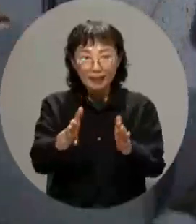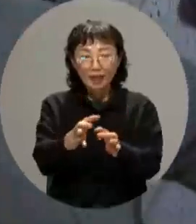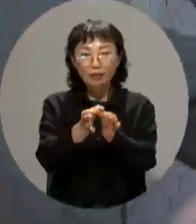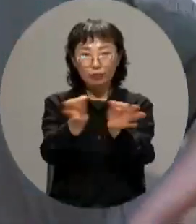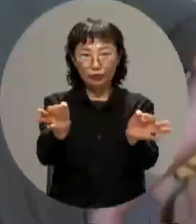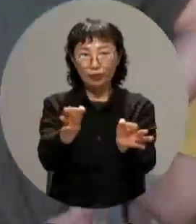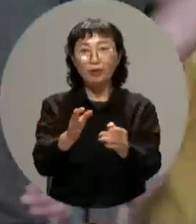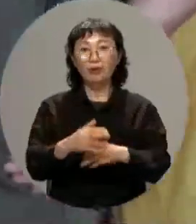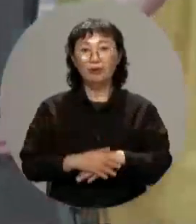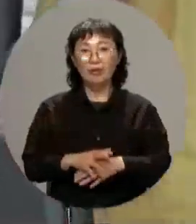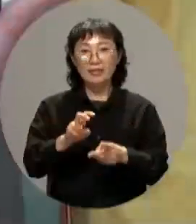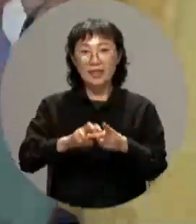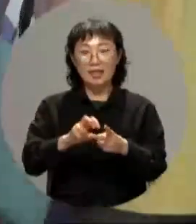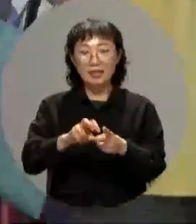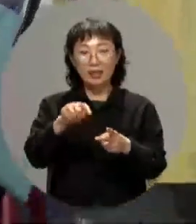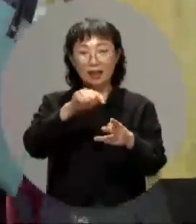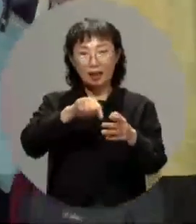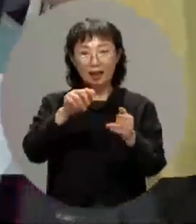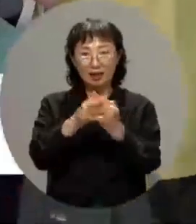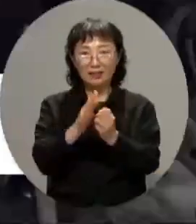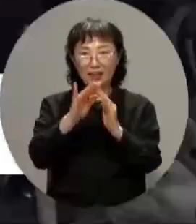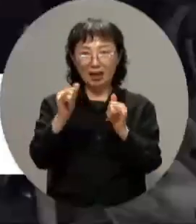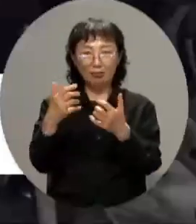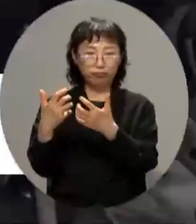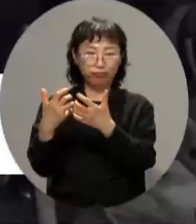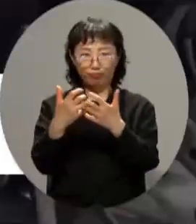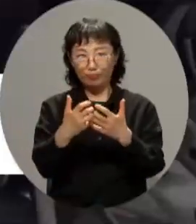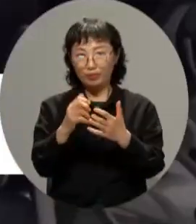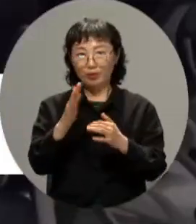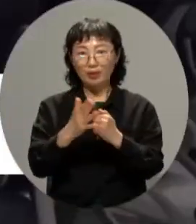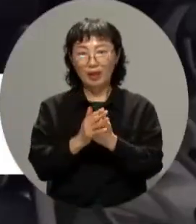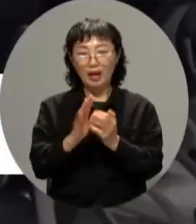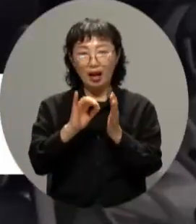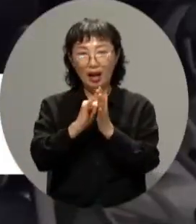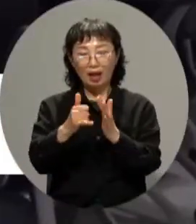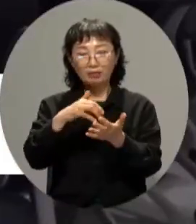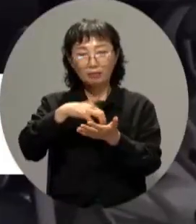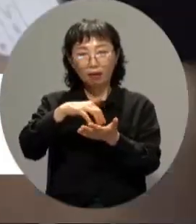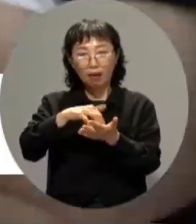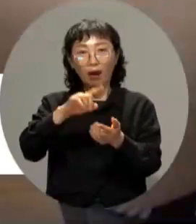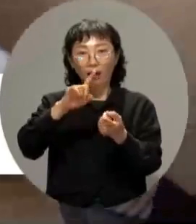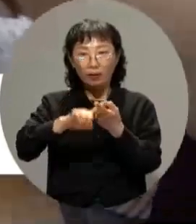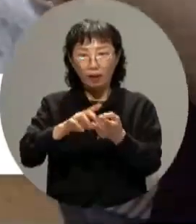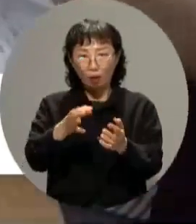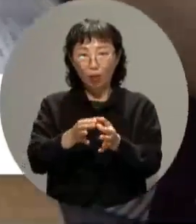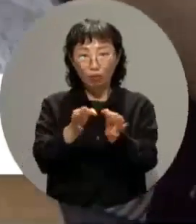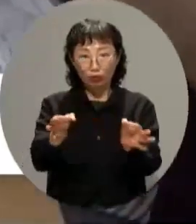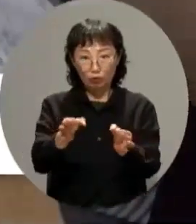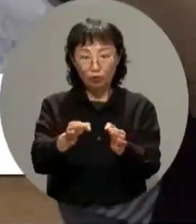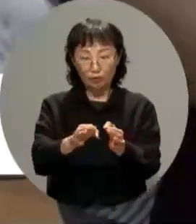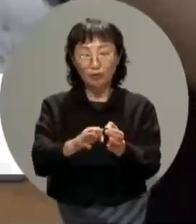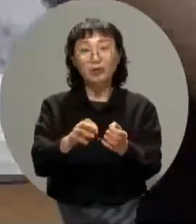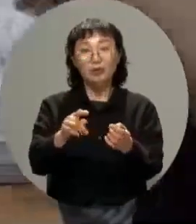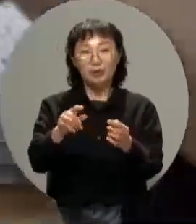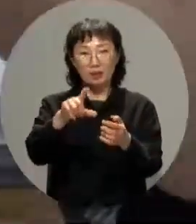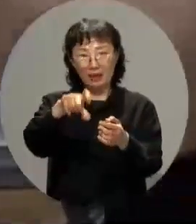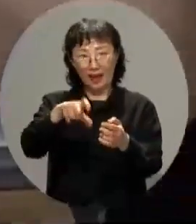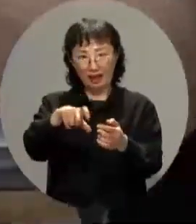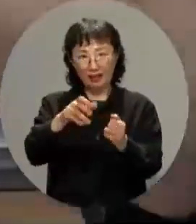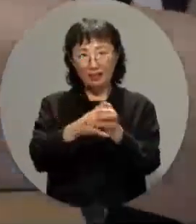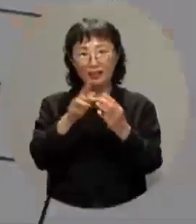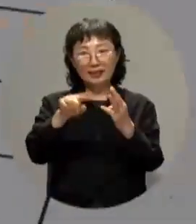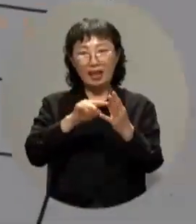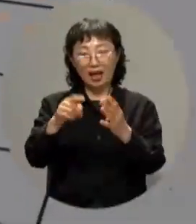소식에 센터는 발 디딜 틈이 없습니다. 가족 수대로 제공되는 무기명 선불카드. 4인 가족